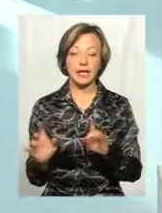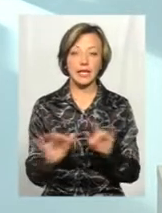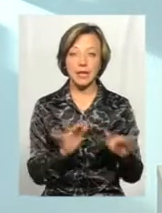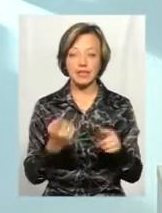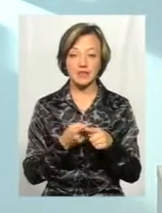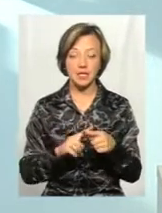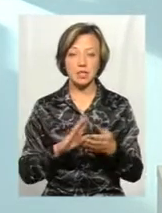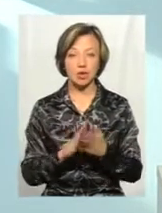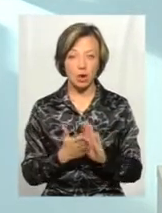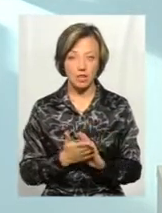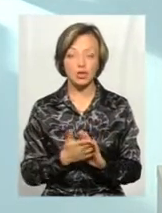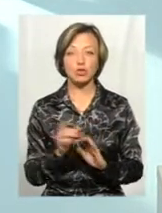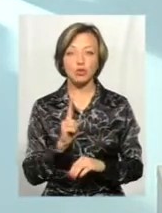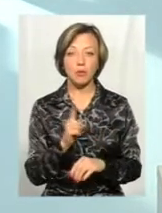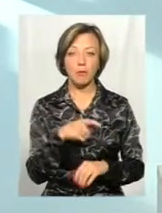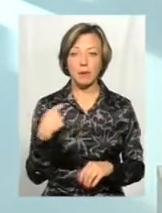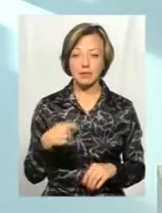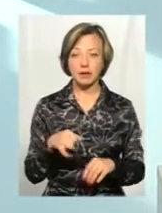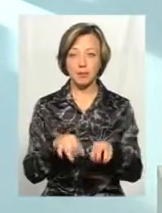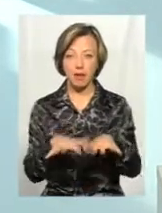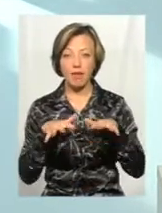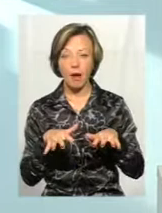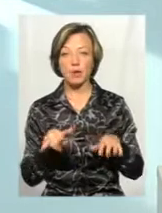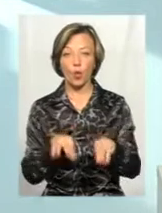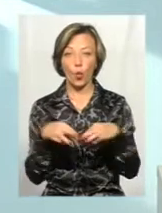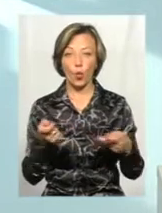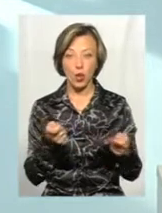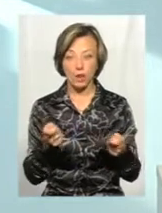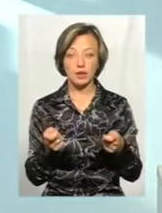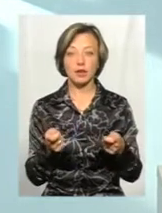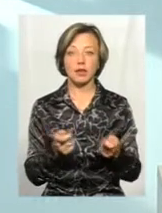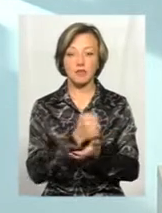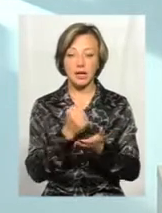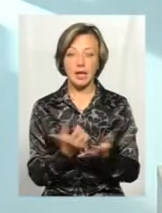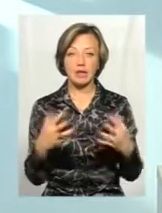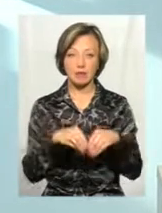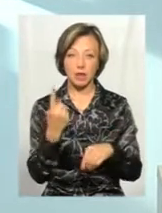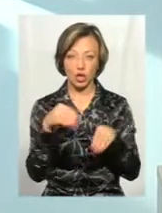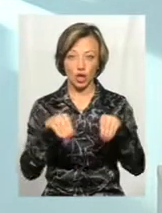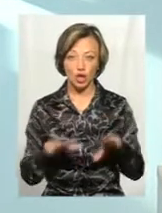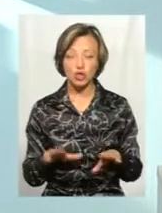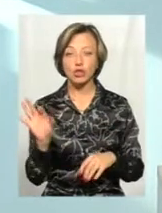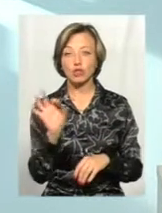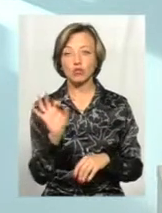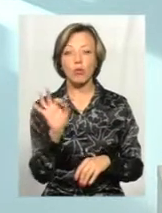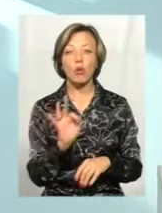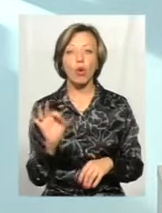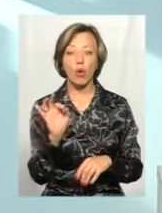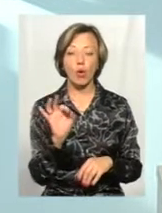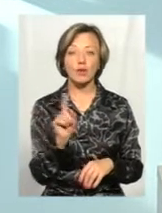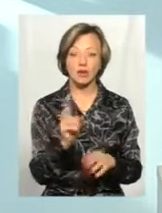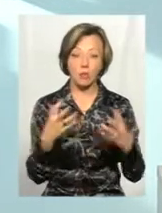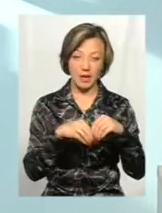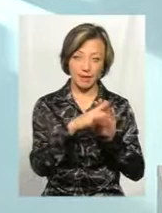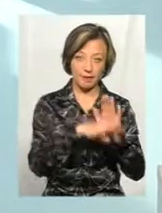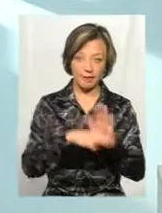в даній ситуації, і щоб і президент, і парламент, і уряд прийняли одне спільне рішення про те, що перше, об'єднати